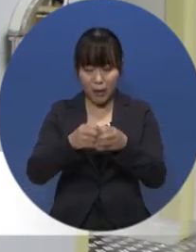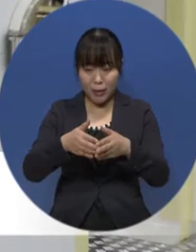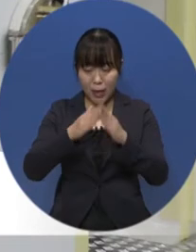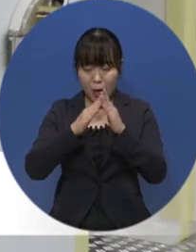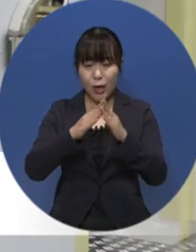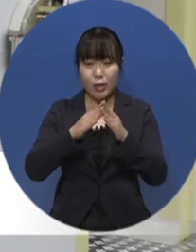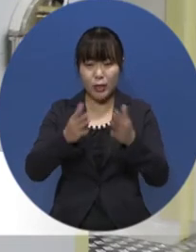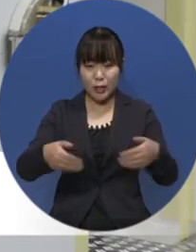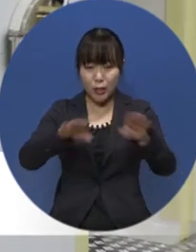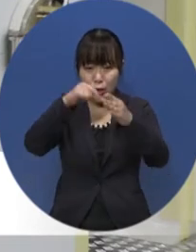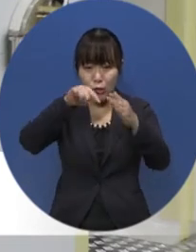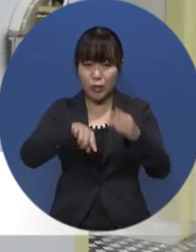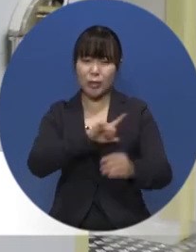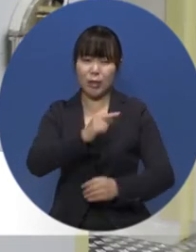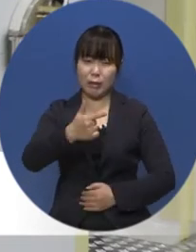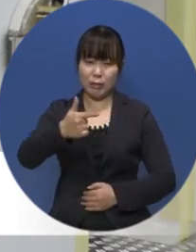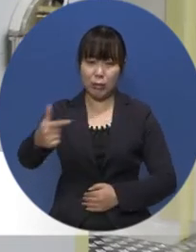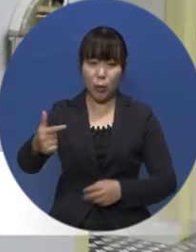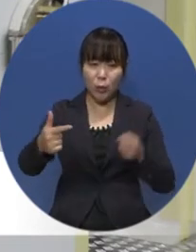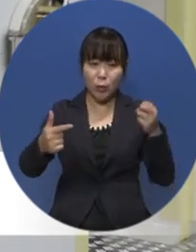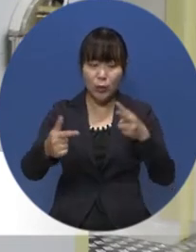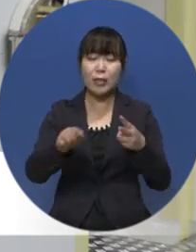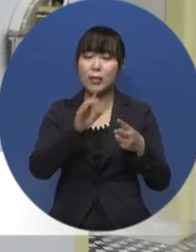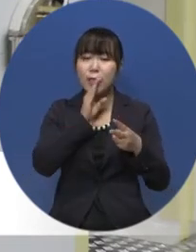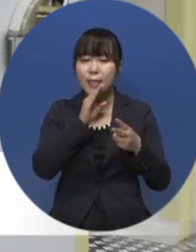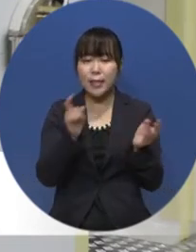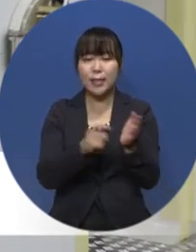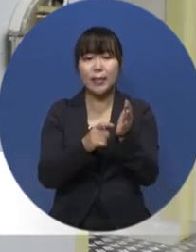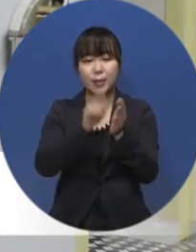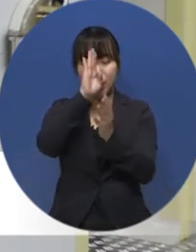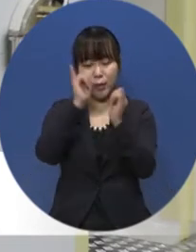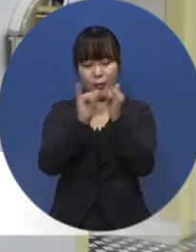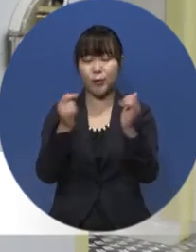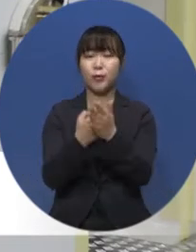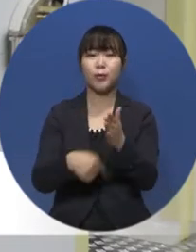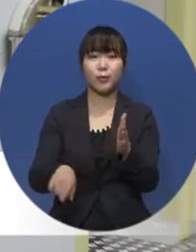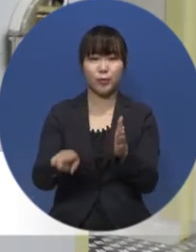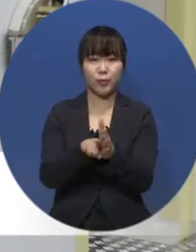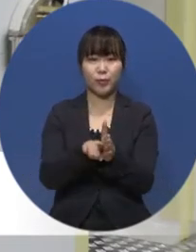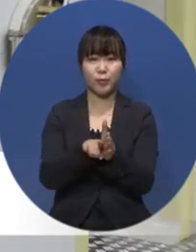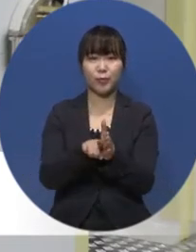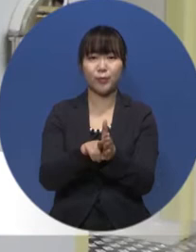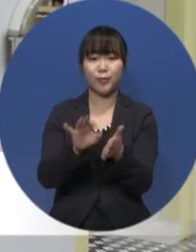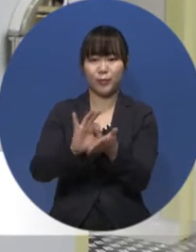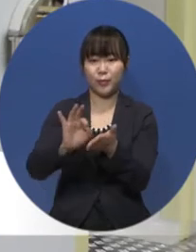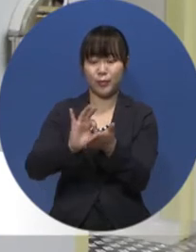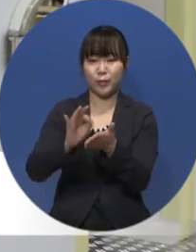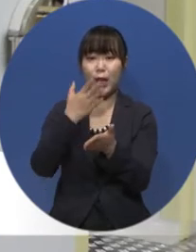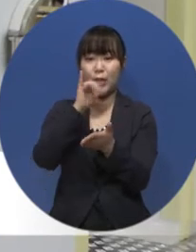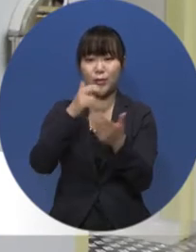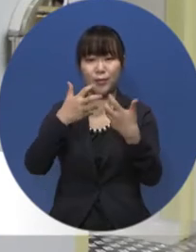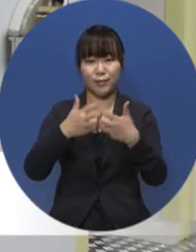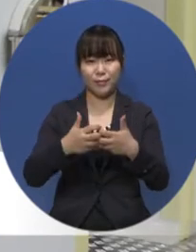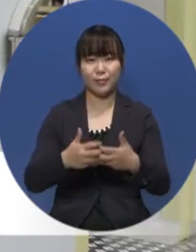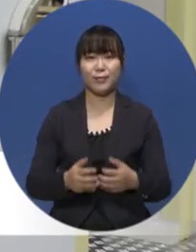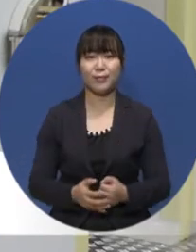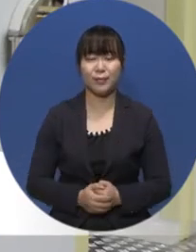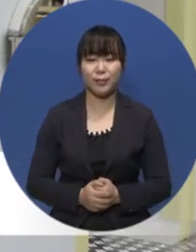가장 큰 최대 사이즈고 실제적으로 응급 환자를 위해서 쓸 수 있는